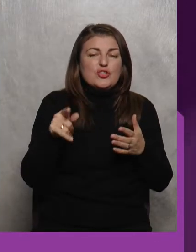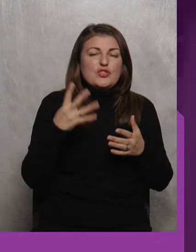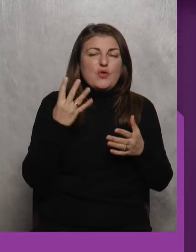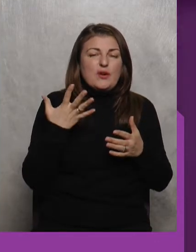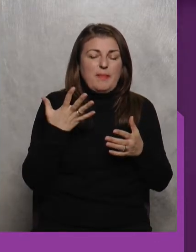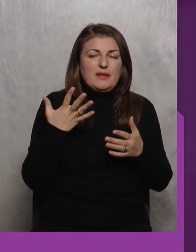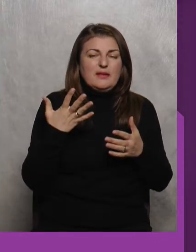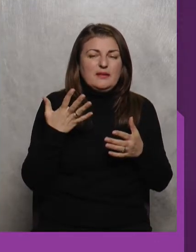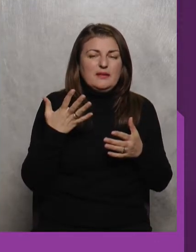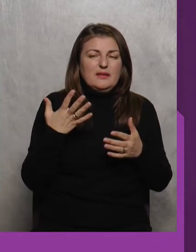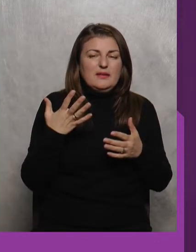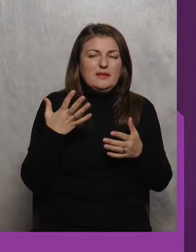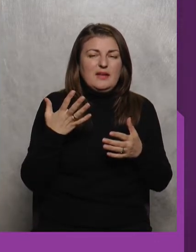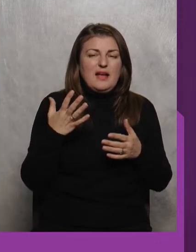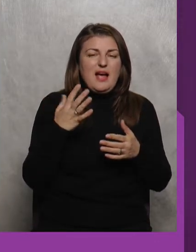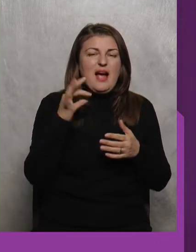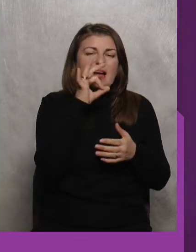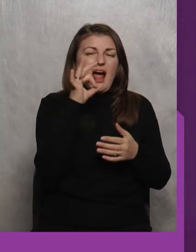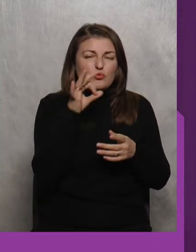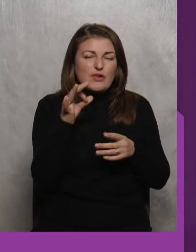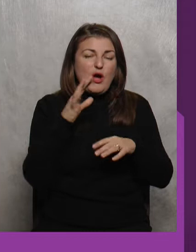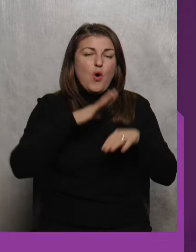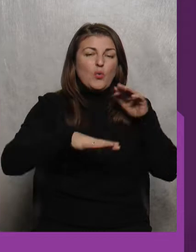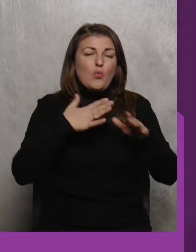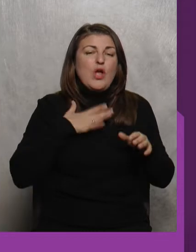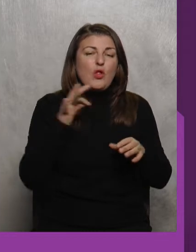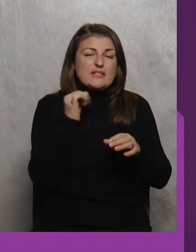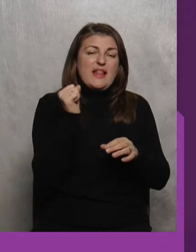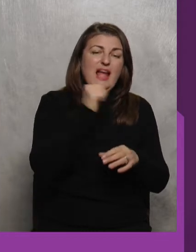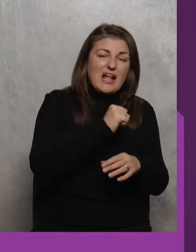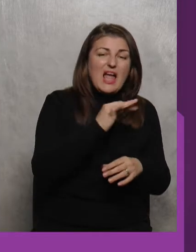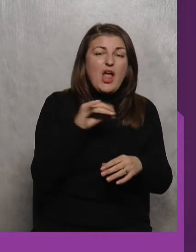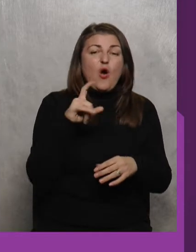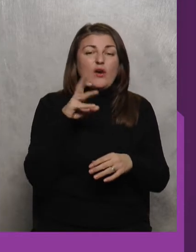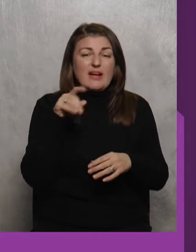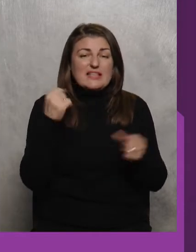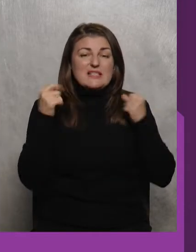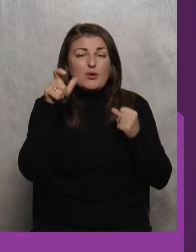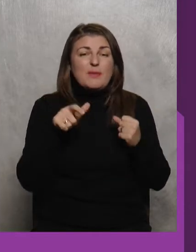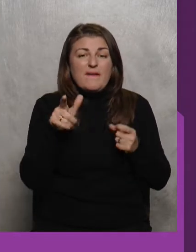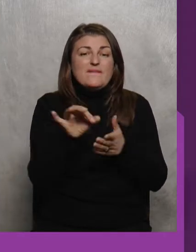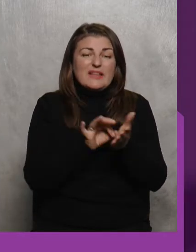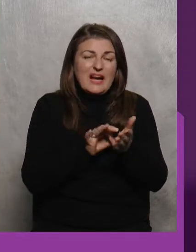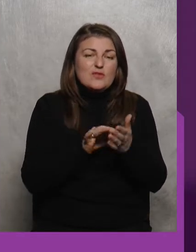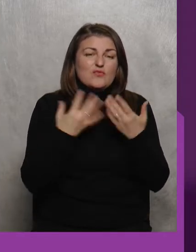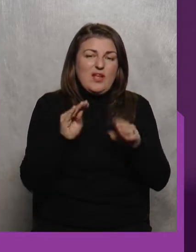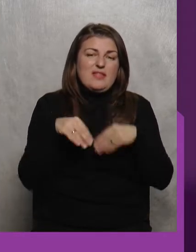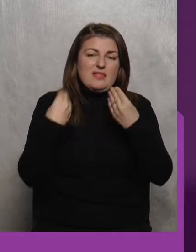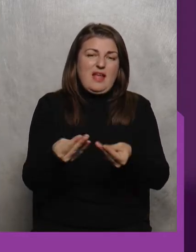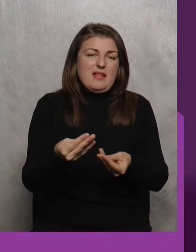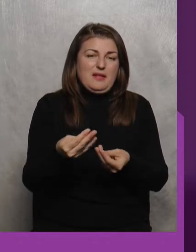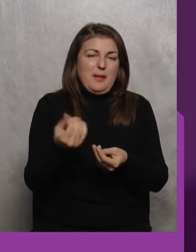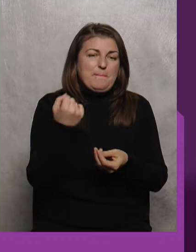45 градусів нахилив руку нашого Олексія, відповідно, і хорватському спортсмену, відповідно, відразу надана